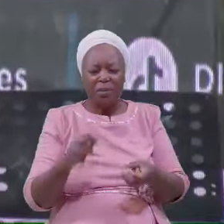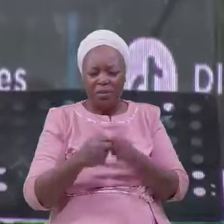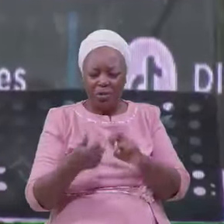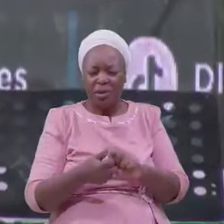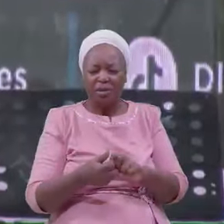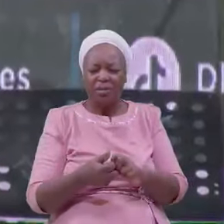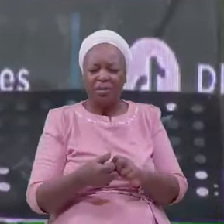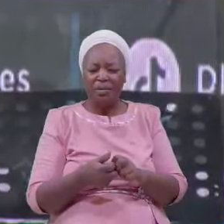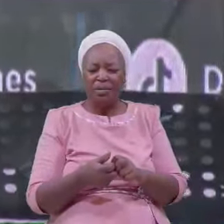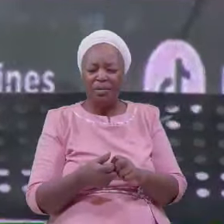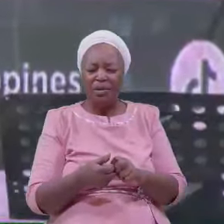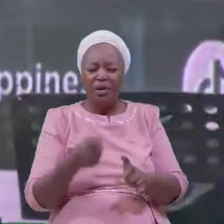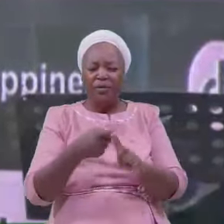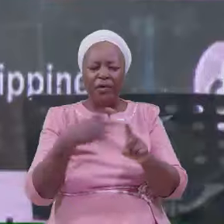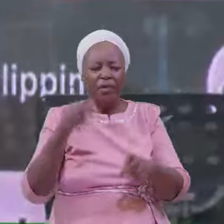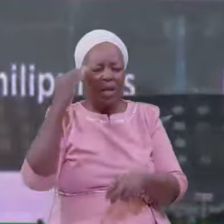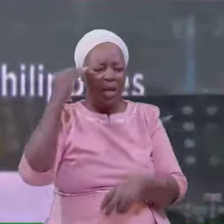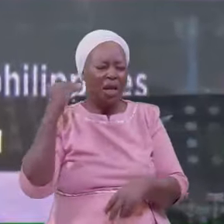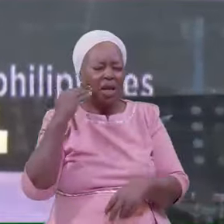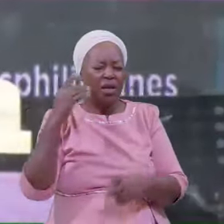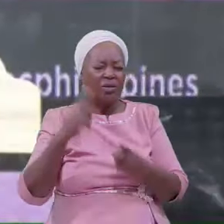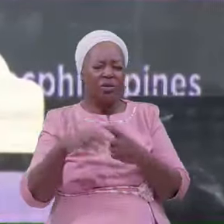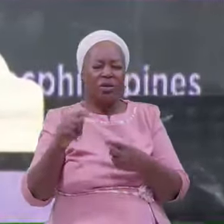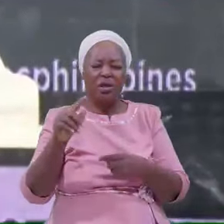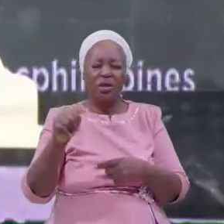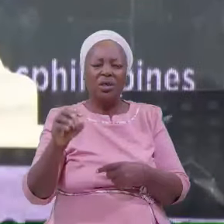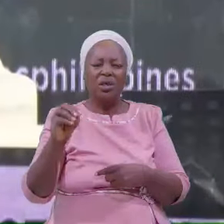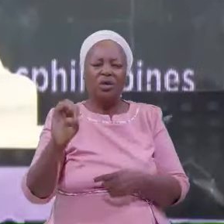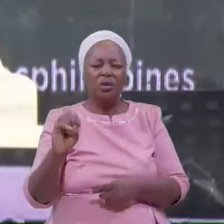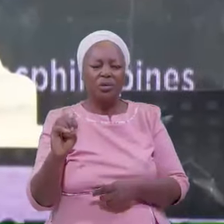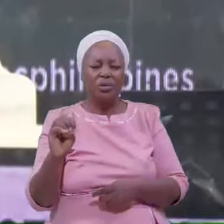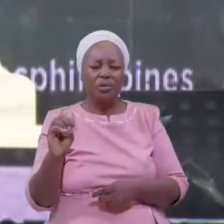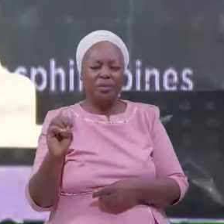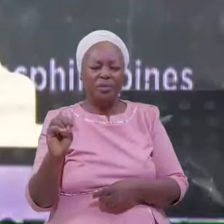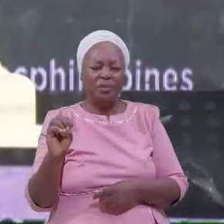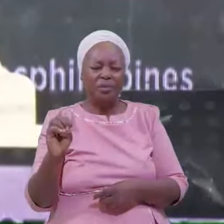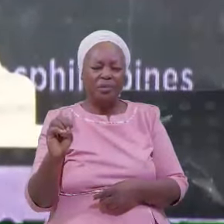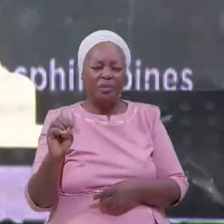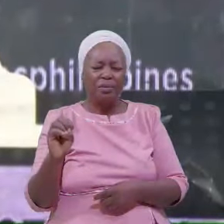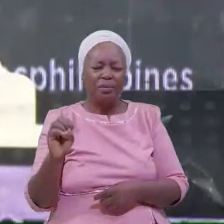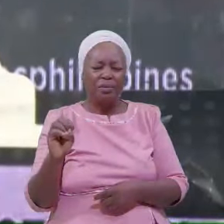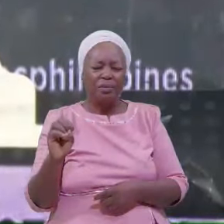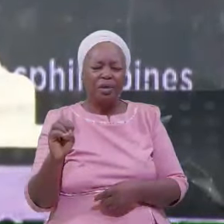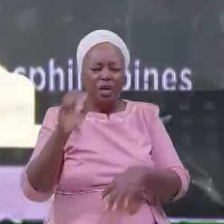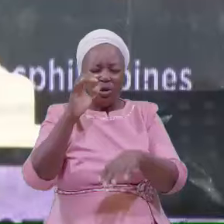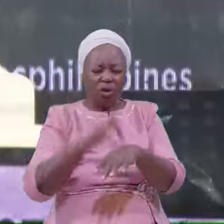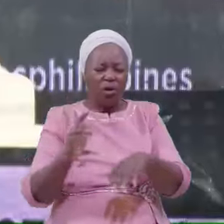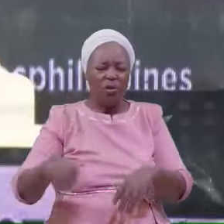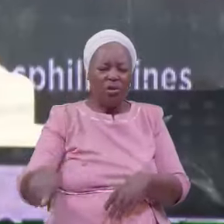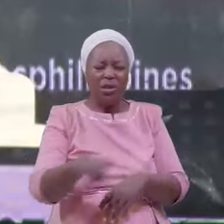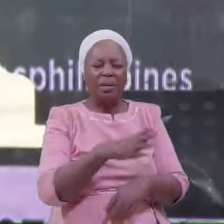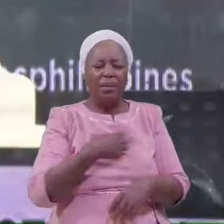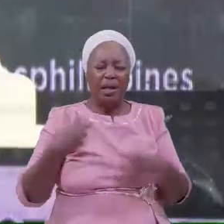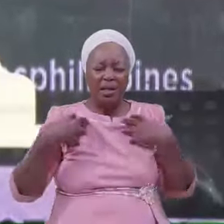from the head to the toe, mula sa ulo hanggang sa paa, touch them and heal them